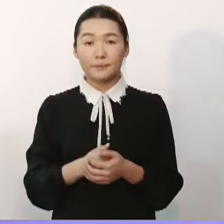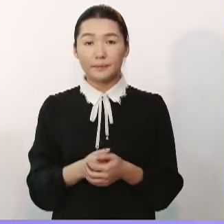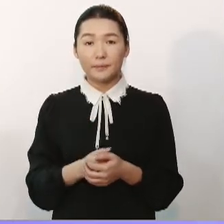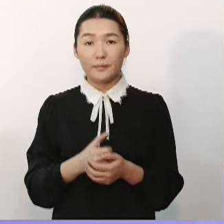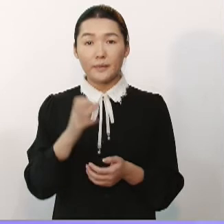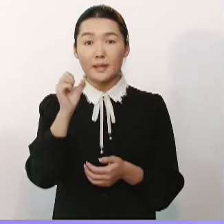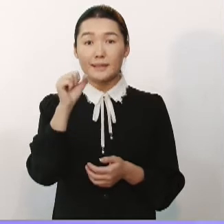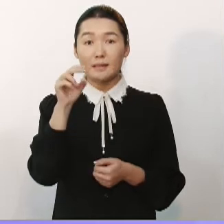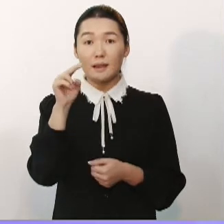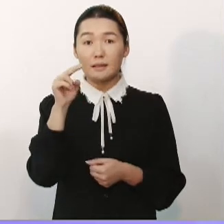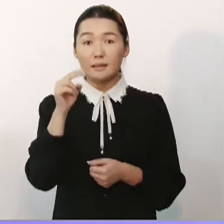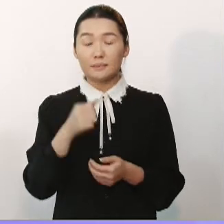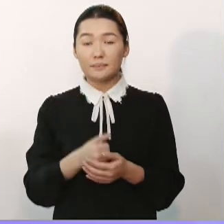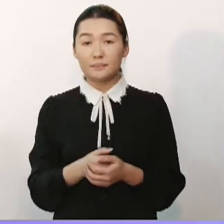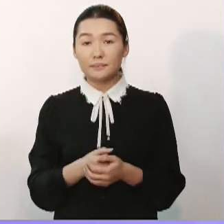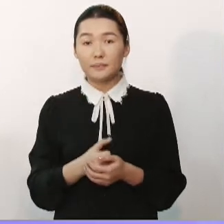сад,